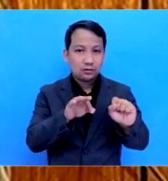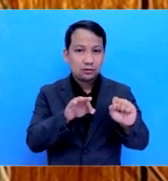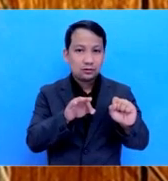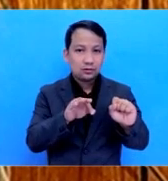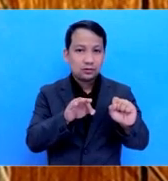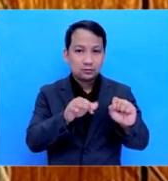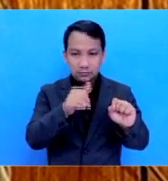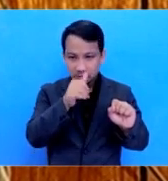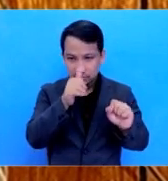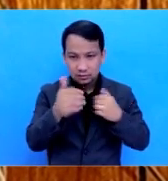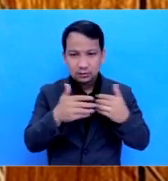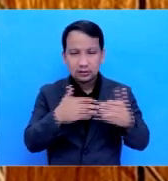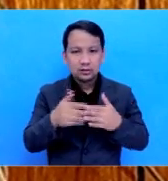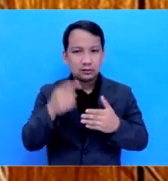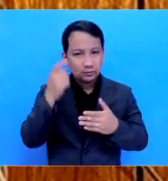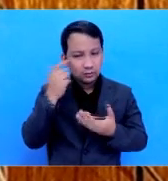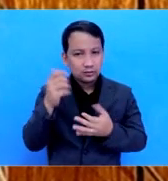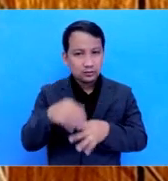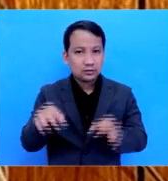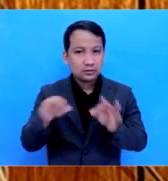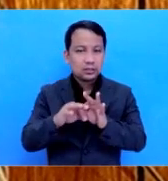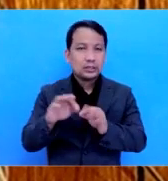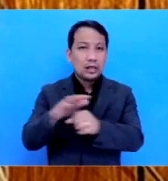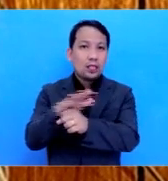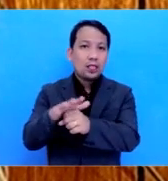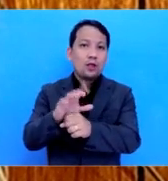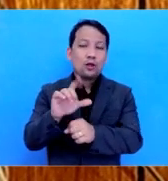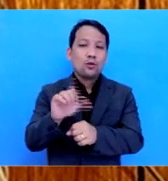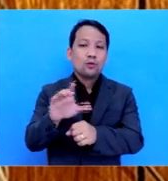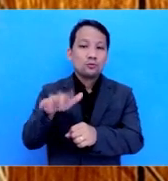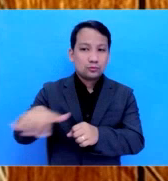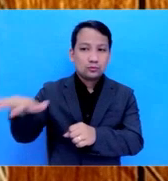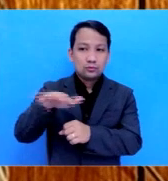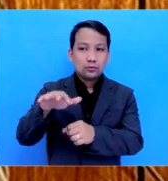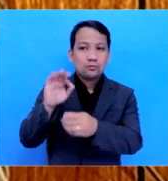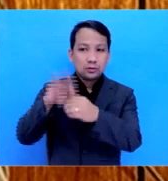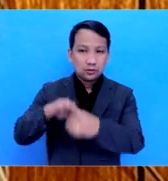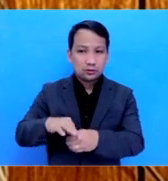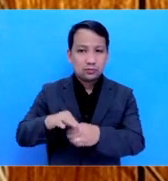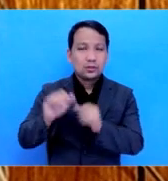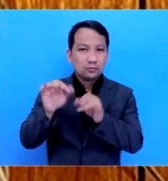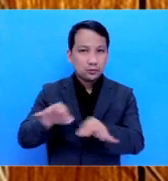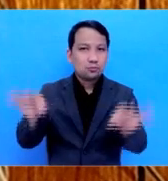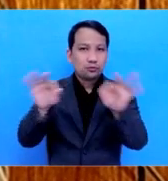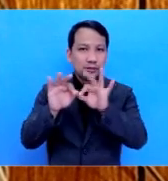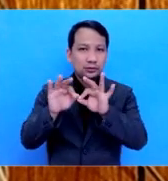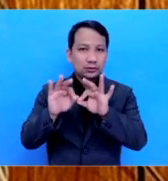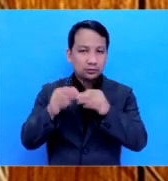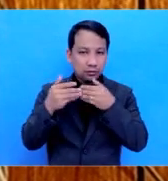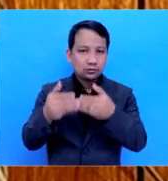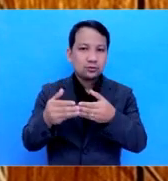what the counting is, the local. Yung local elections na ang habol doon. Kasi dito sa,